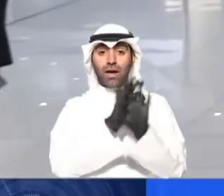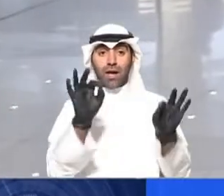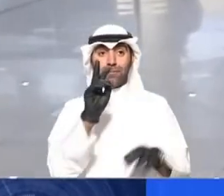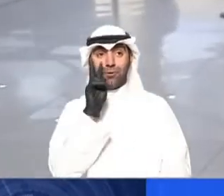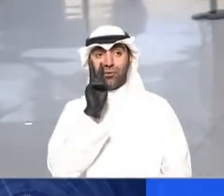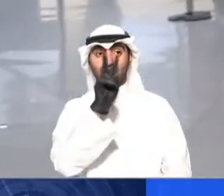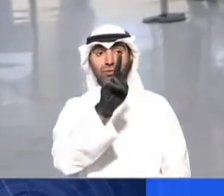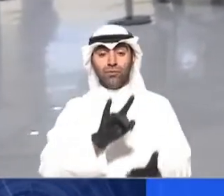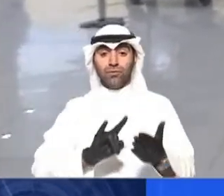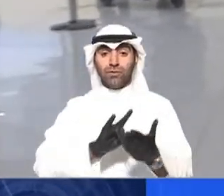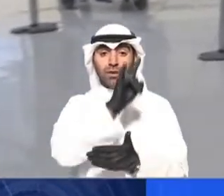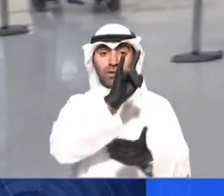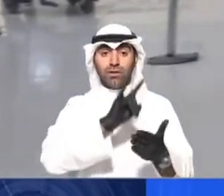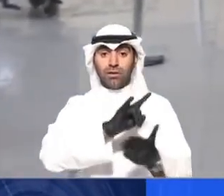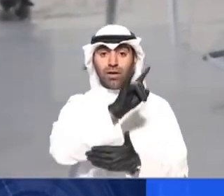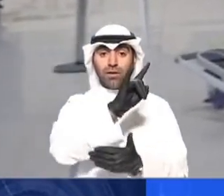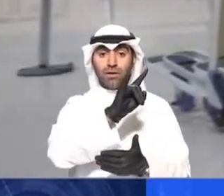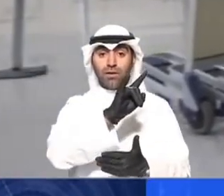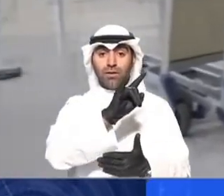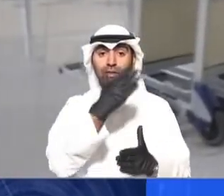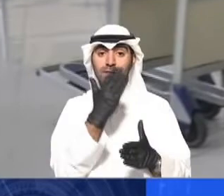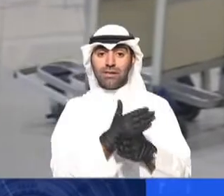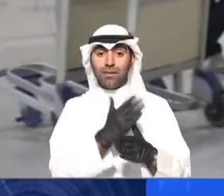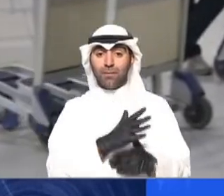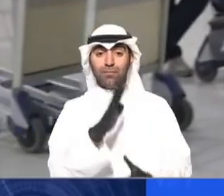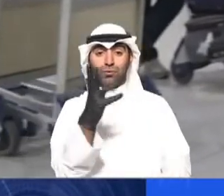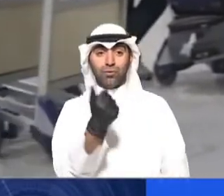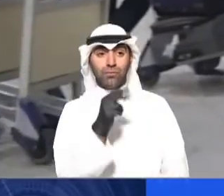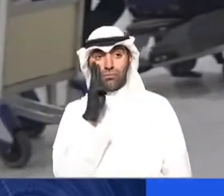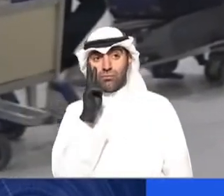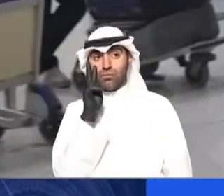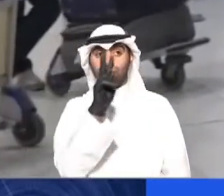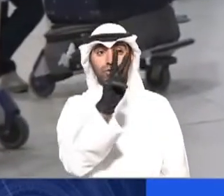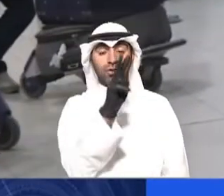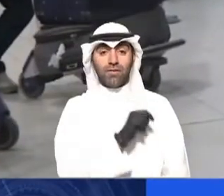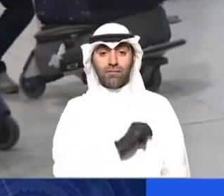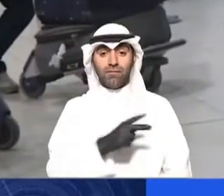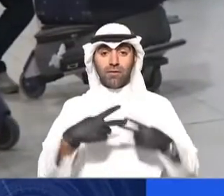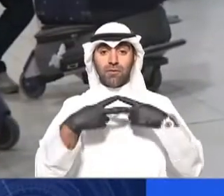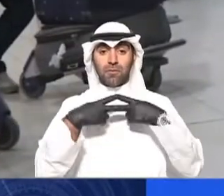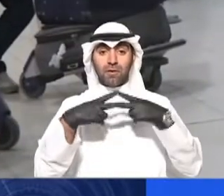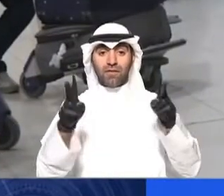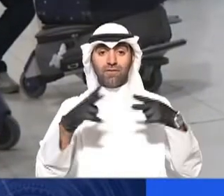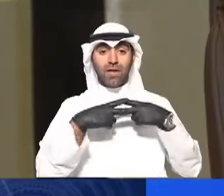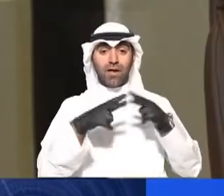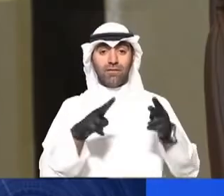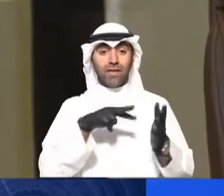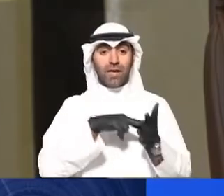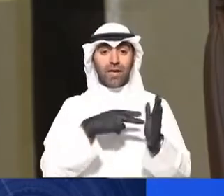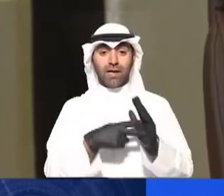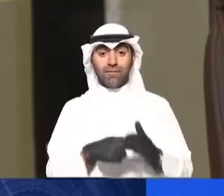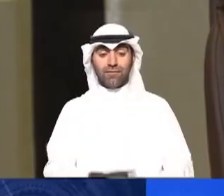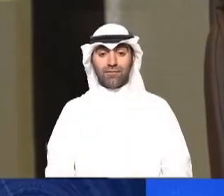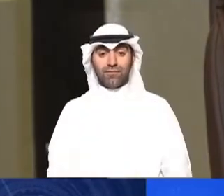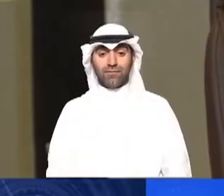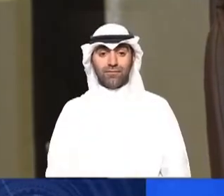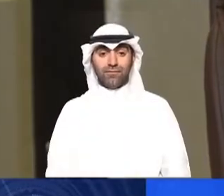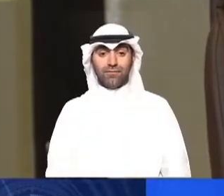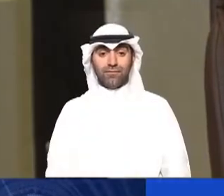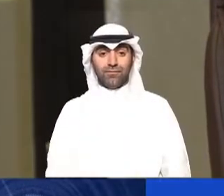التجارية أبرز ما تم مناقشته في اجتماع اللجنة العليا لإعادة تشغيل الرحلات التجارية. في هذا الاجتماع إن شاء